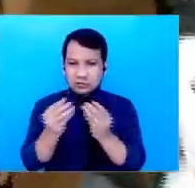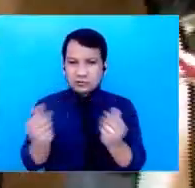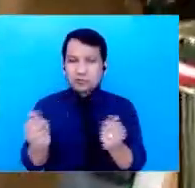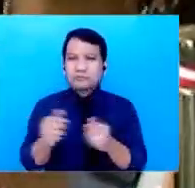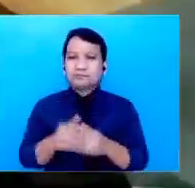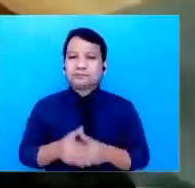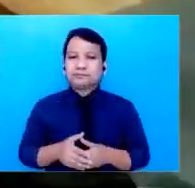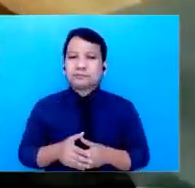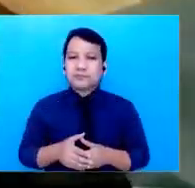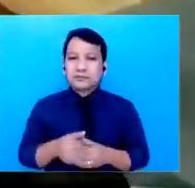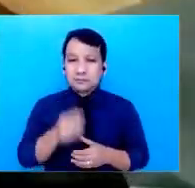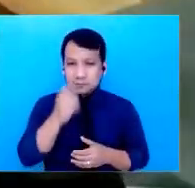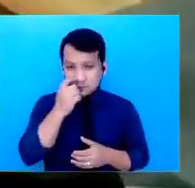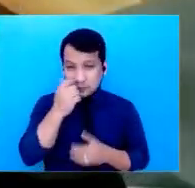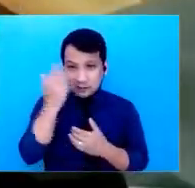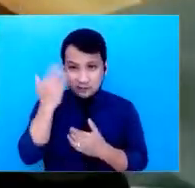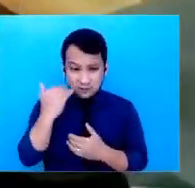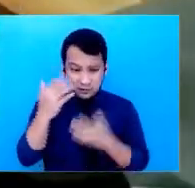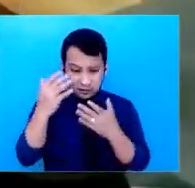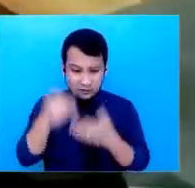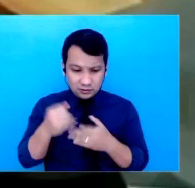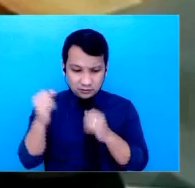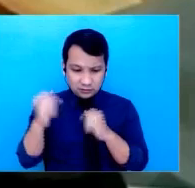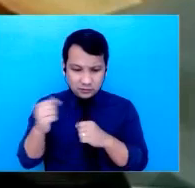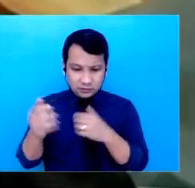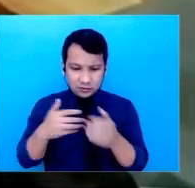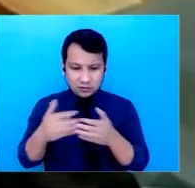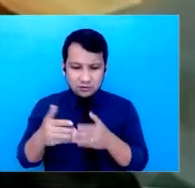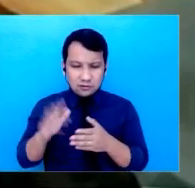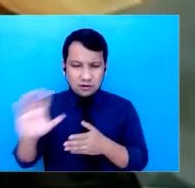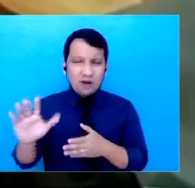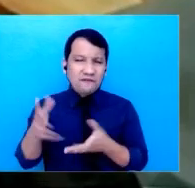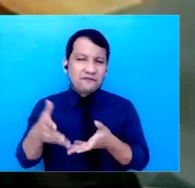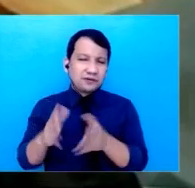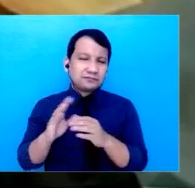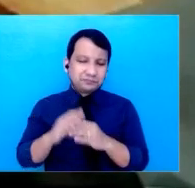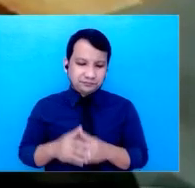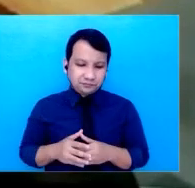mga conditionalities or whatever, so sige na. So,